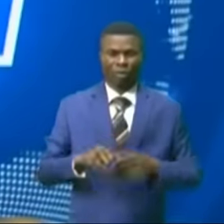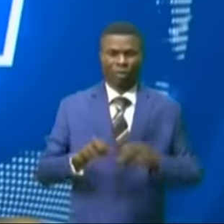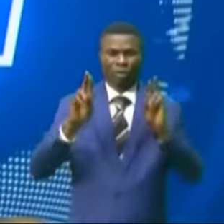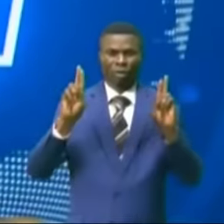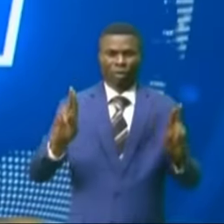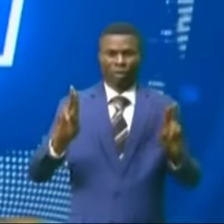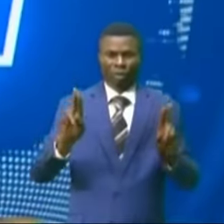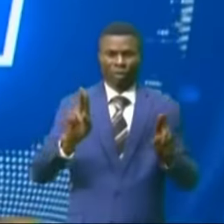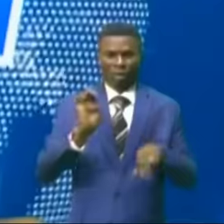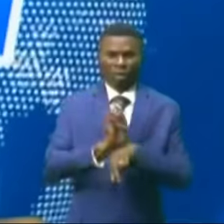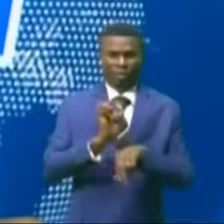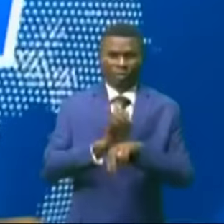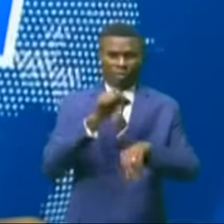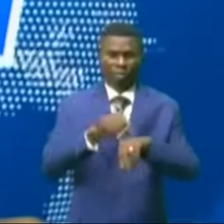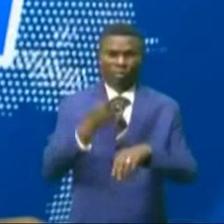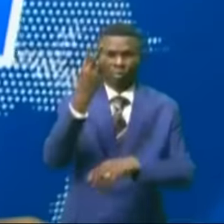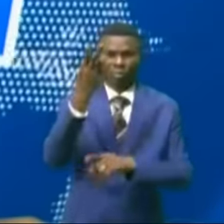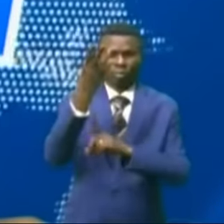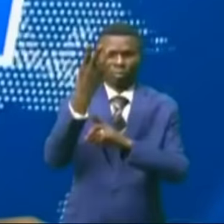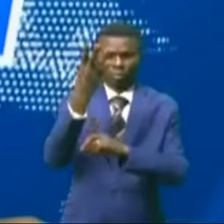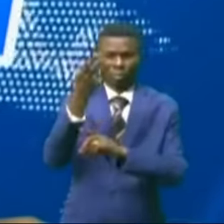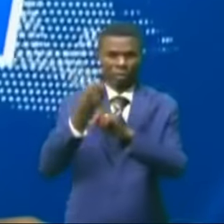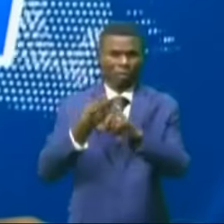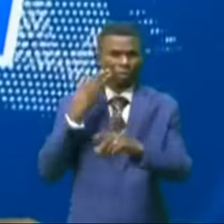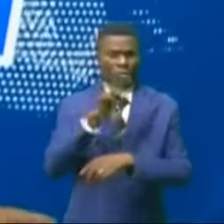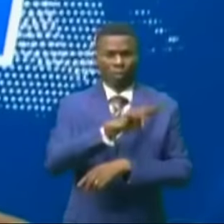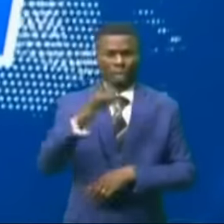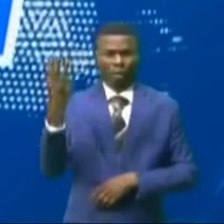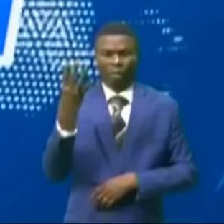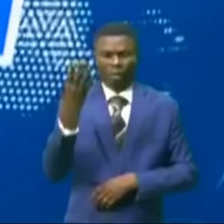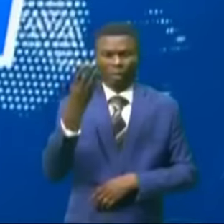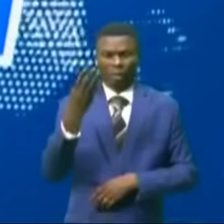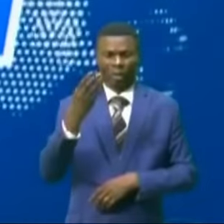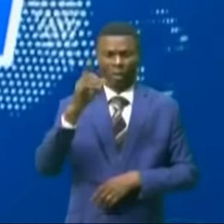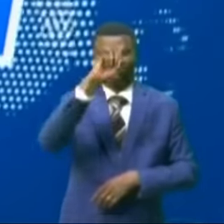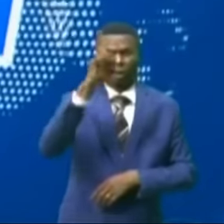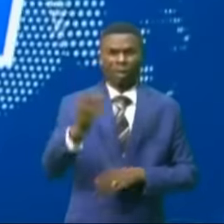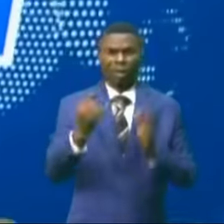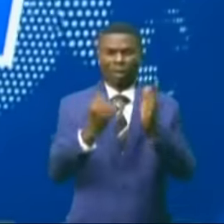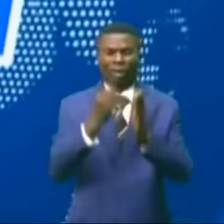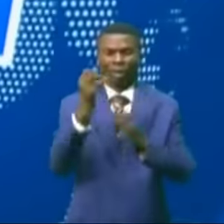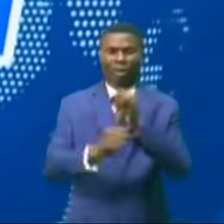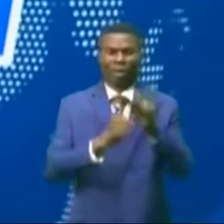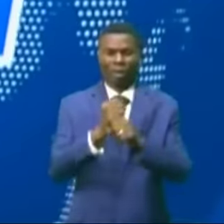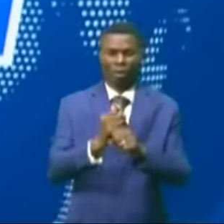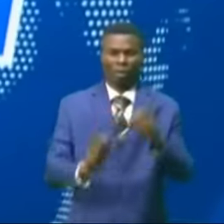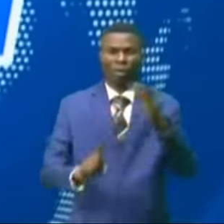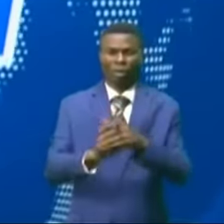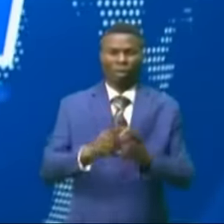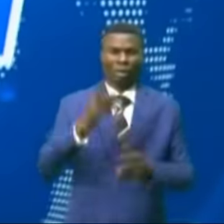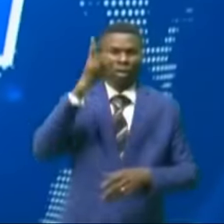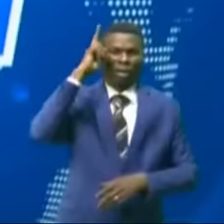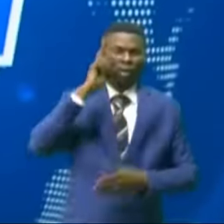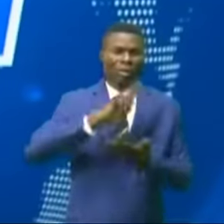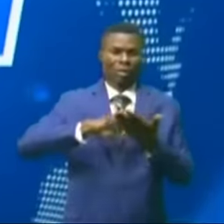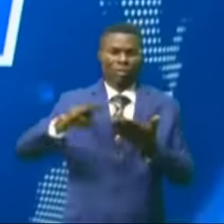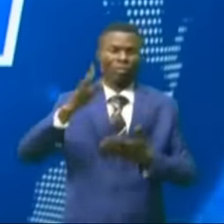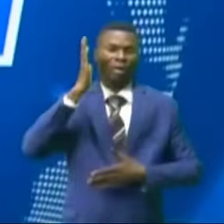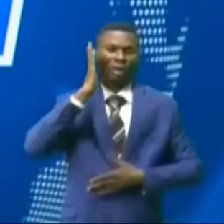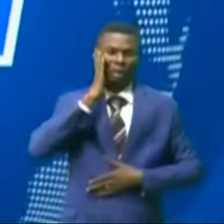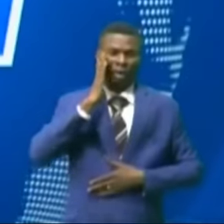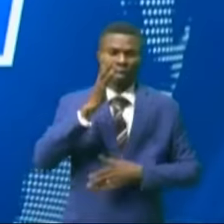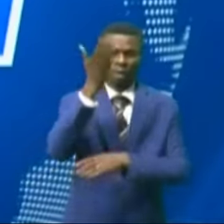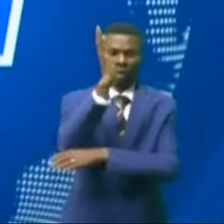Religion, à présent, la date du 3 mai 2024 marque le 36e anniversaire de l'apparition de la Vierge Marie au site